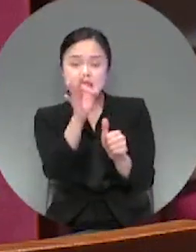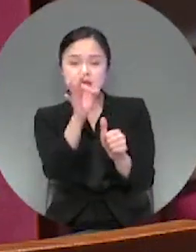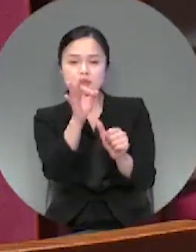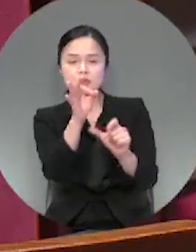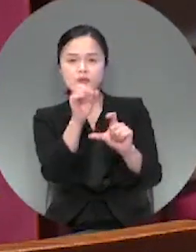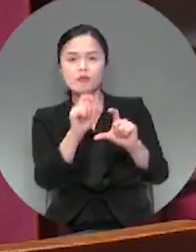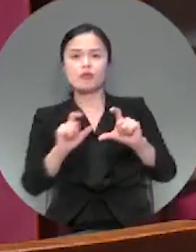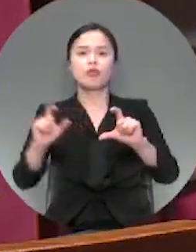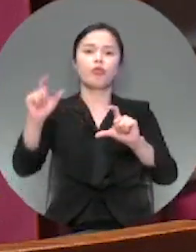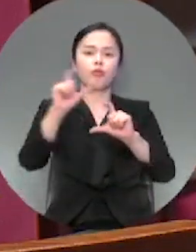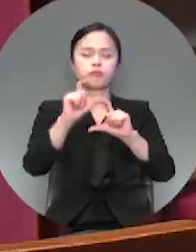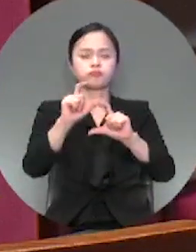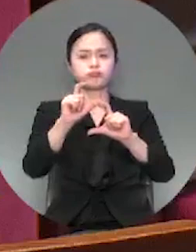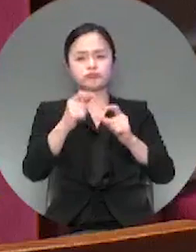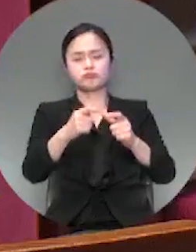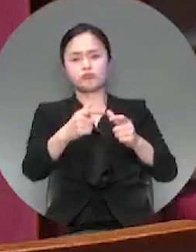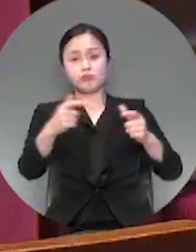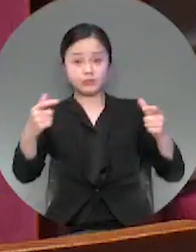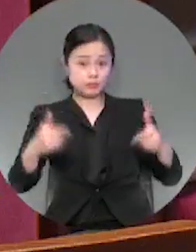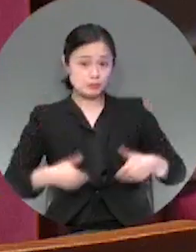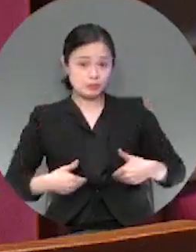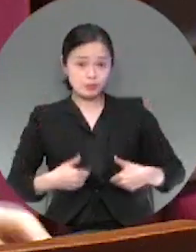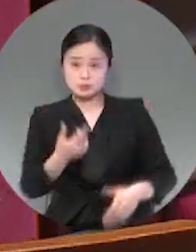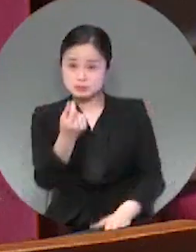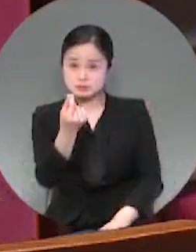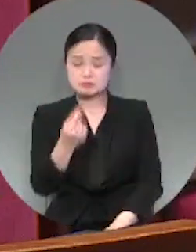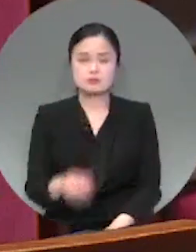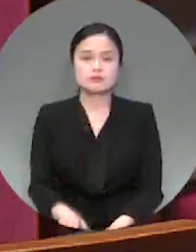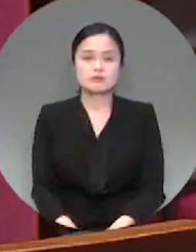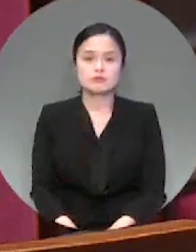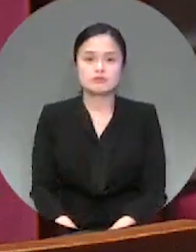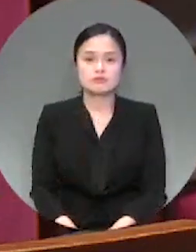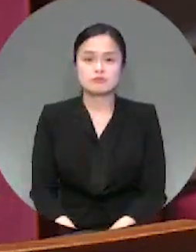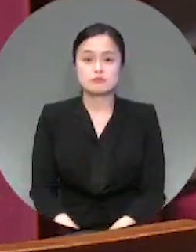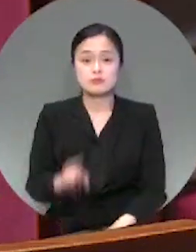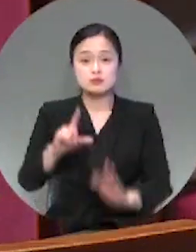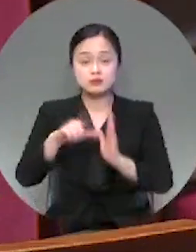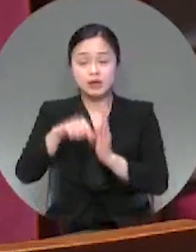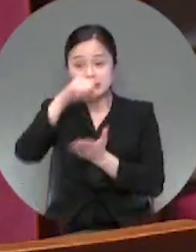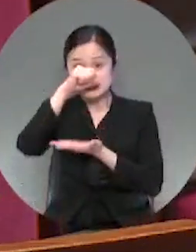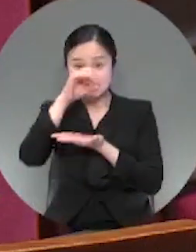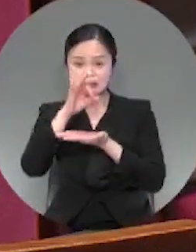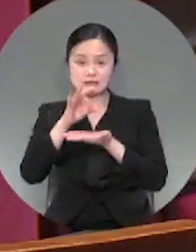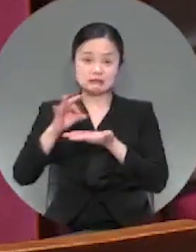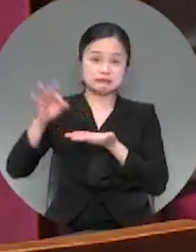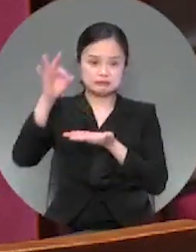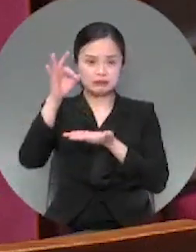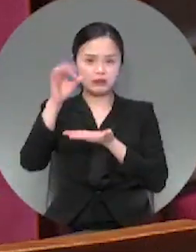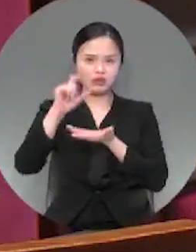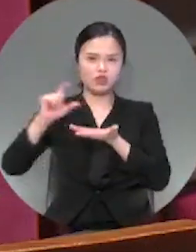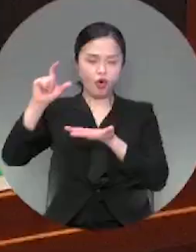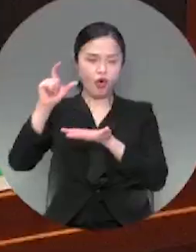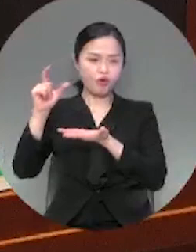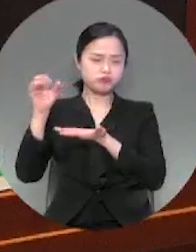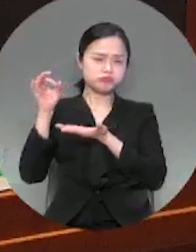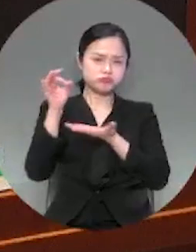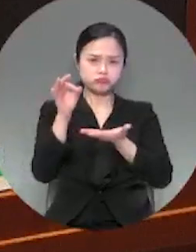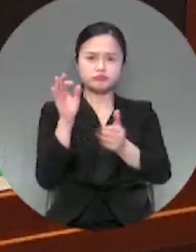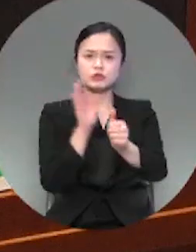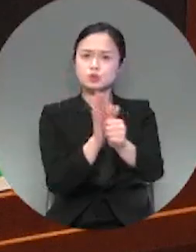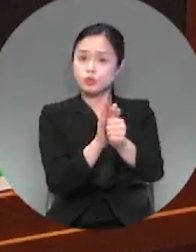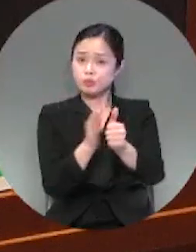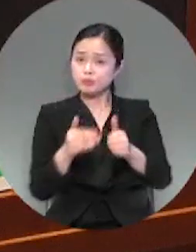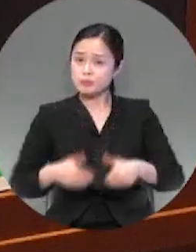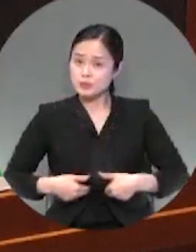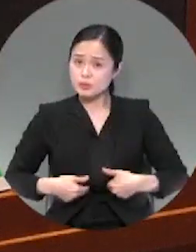없지 않습니까? 구조가. 그죠? 그럼 재정 투입이 더 돼야 되잖아요. 그게 2, 3분기까지는 다 포함이